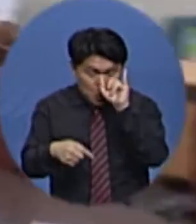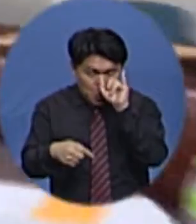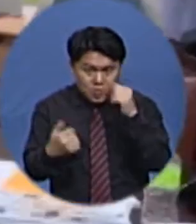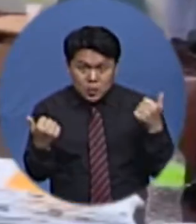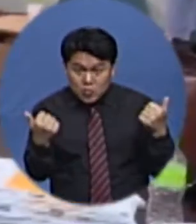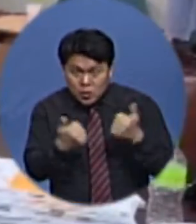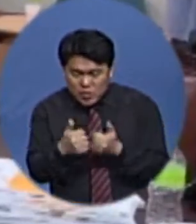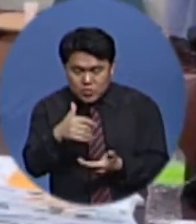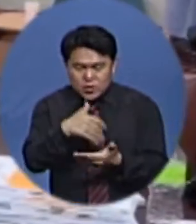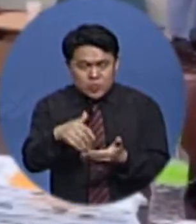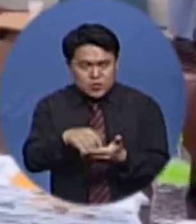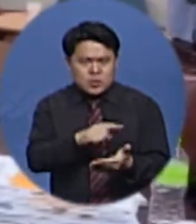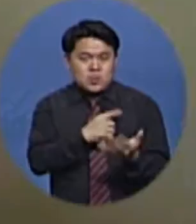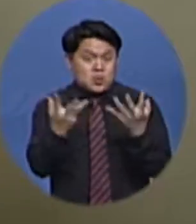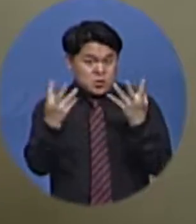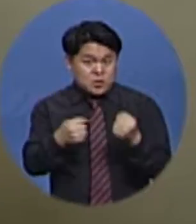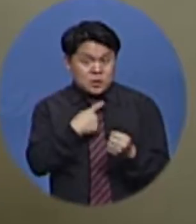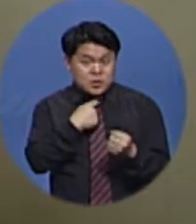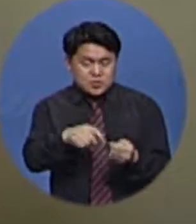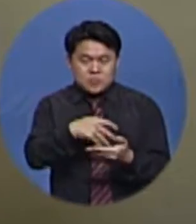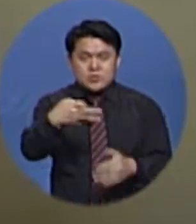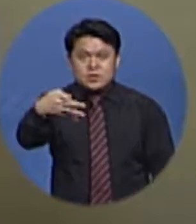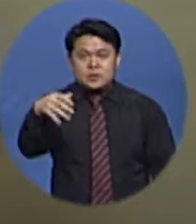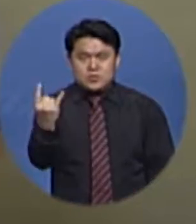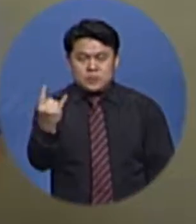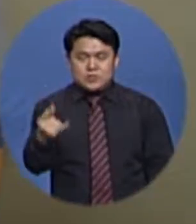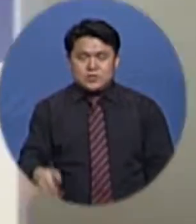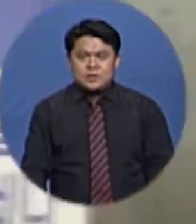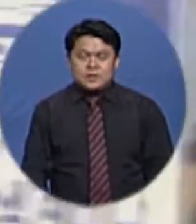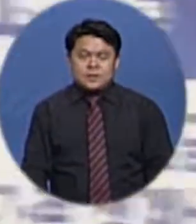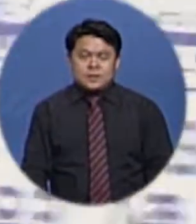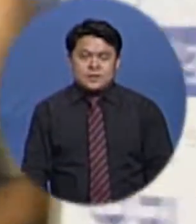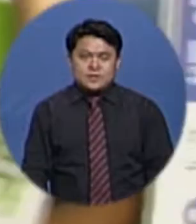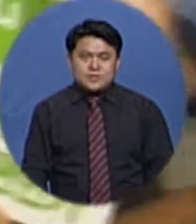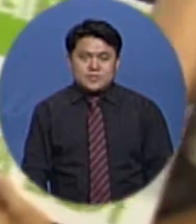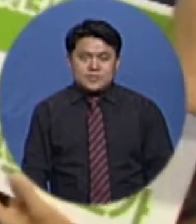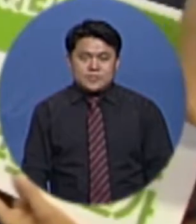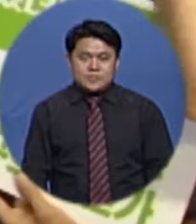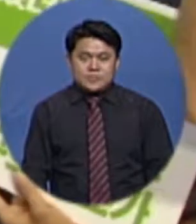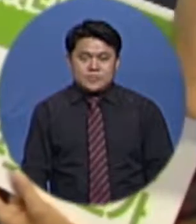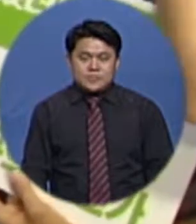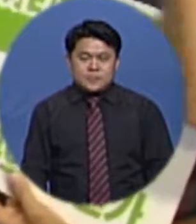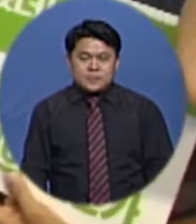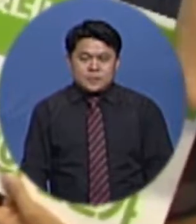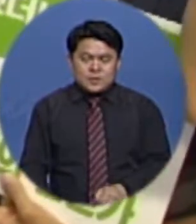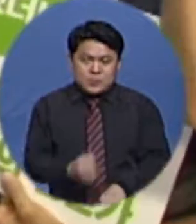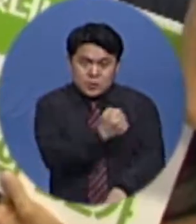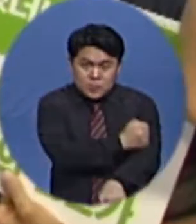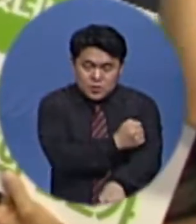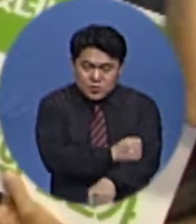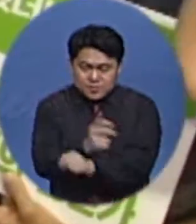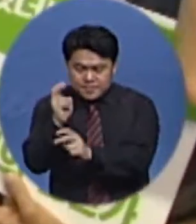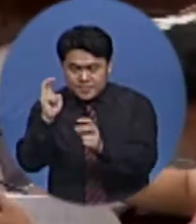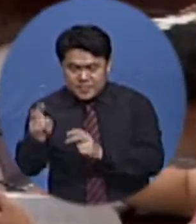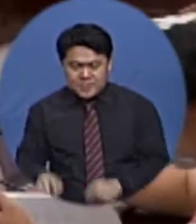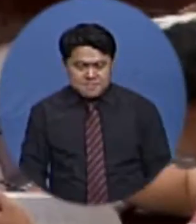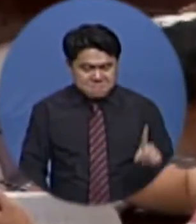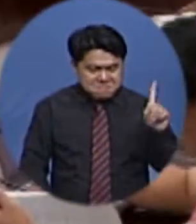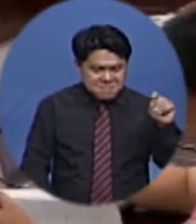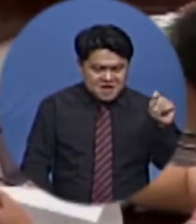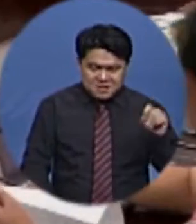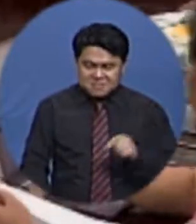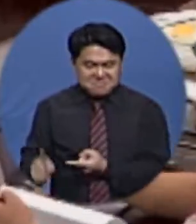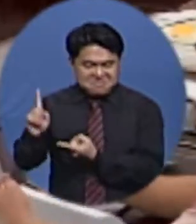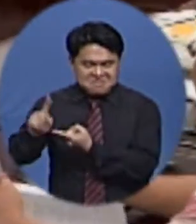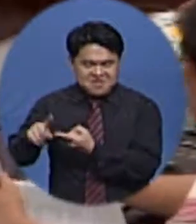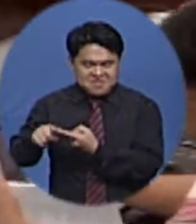회의도 횟수도 역대 최다인 14회를 기록했습니다. 노사 양측이 각각 만 원과